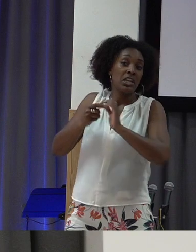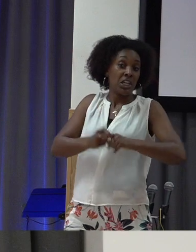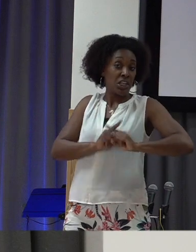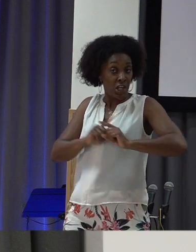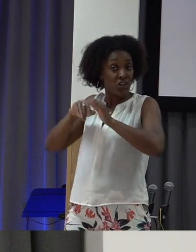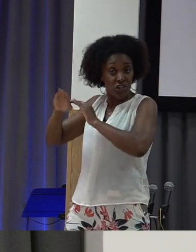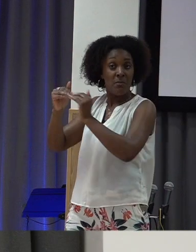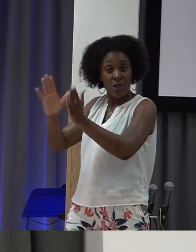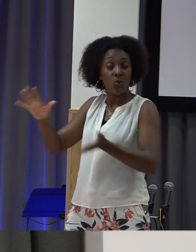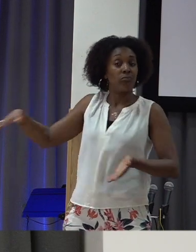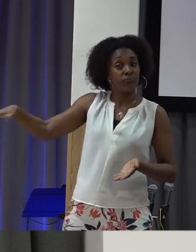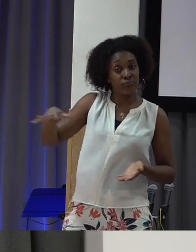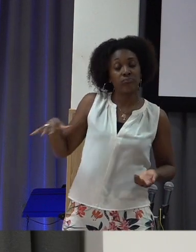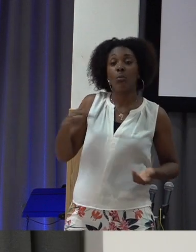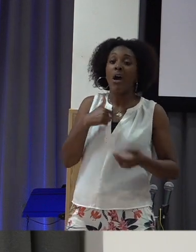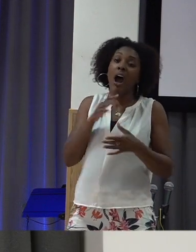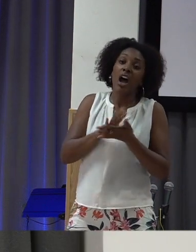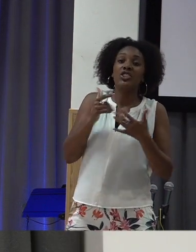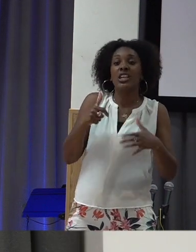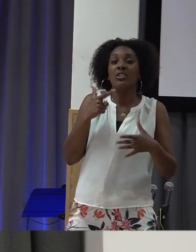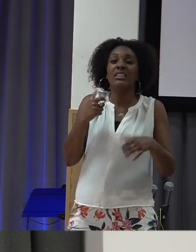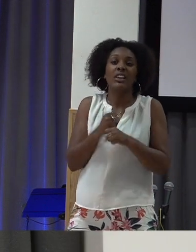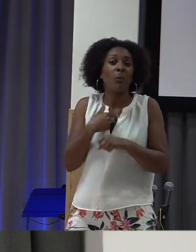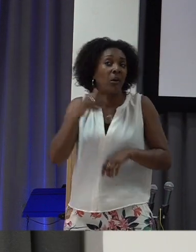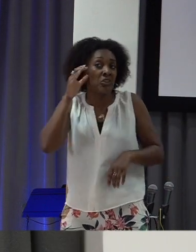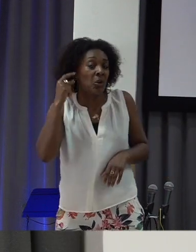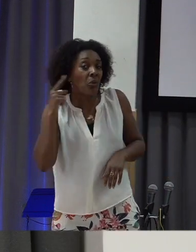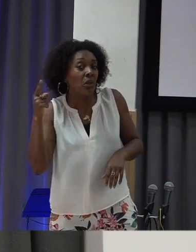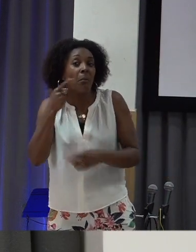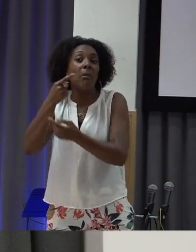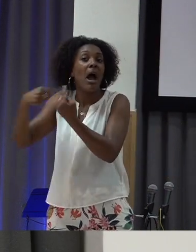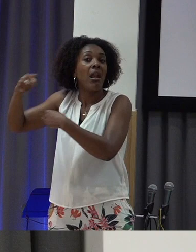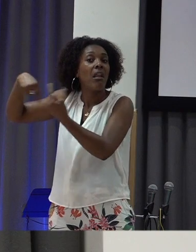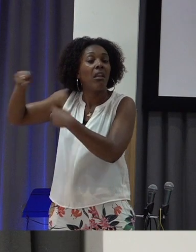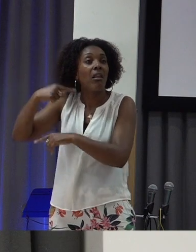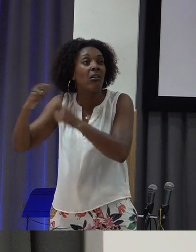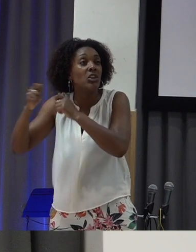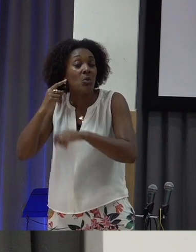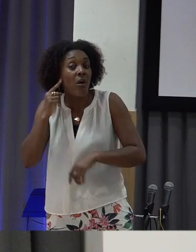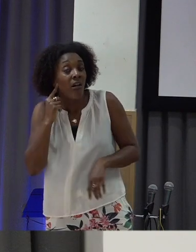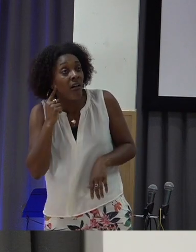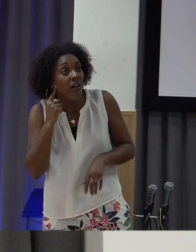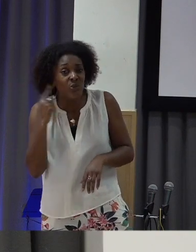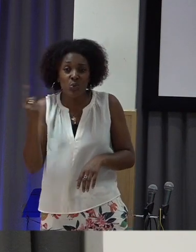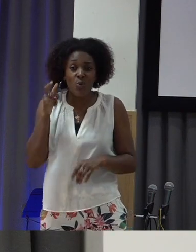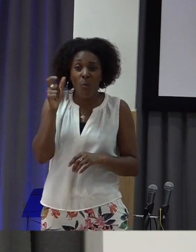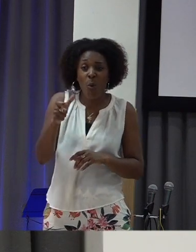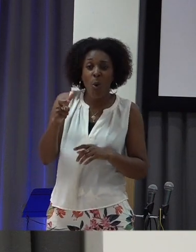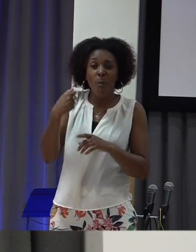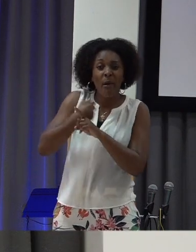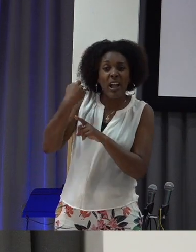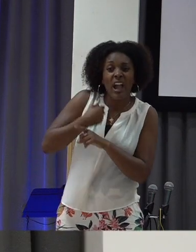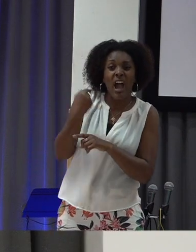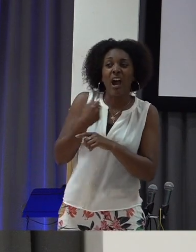ans, 17 ans, 18 ans, et quand j'entendais ce qu'elles racontaient, elles parlaient de bagarres, de lutte, les pauvres